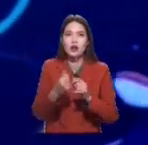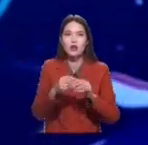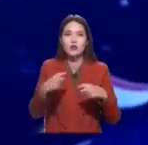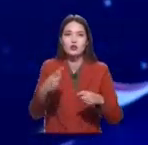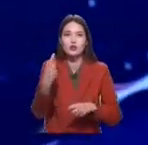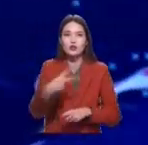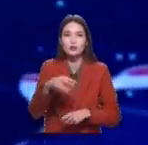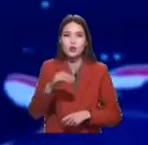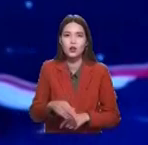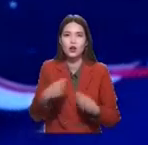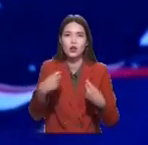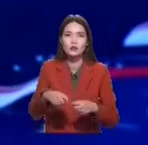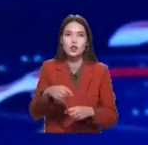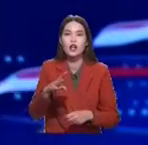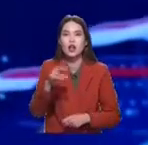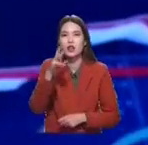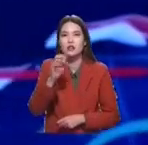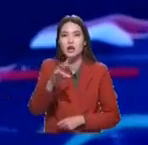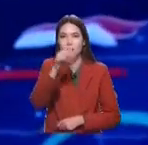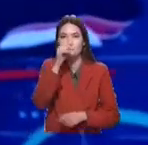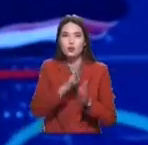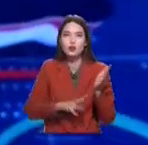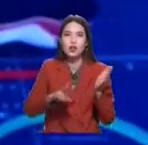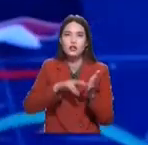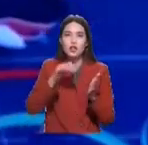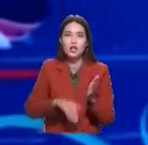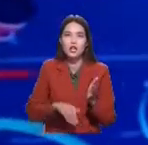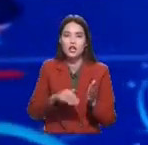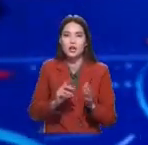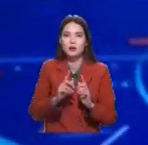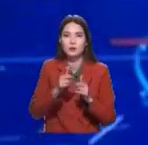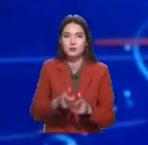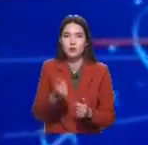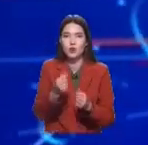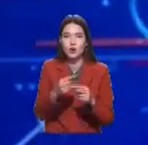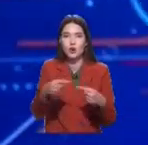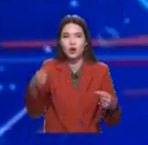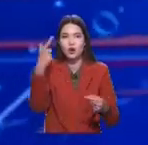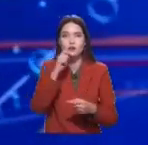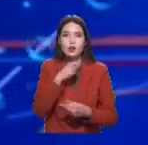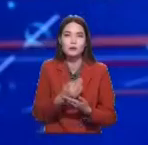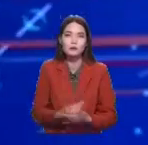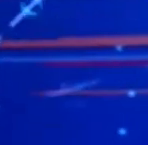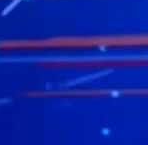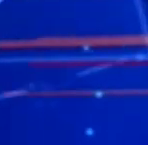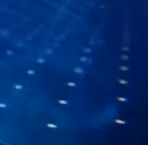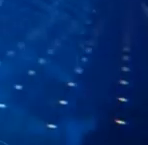көлік сатқан. Тамыз айында 98 мың темір тұлпар тіркелген. Осы және өзге де ақпараттар экономика топтамасында.